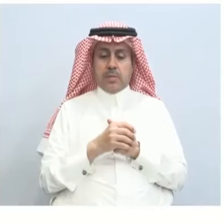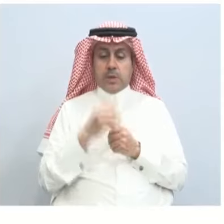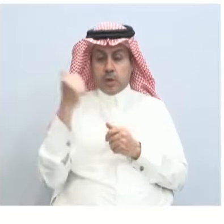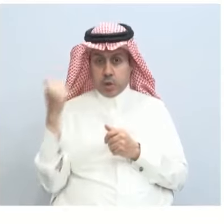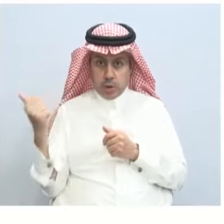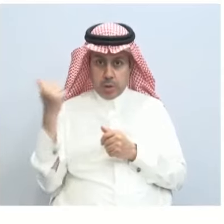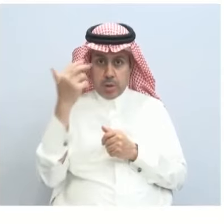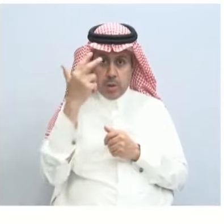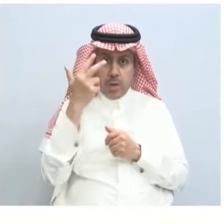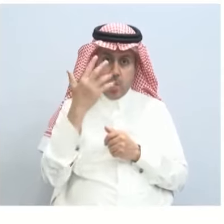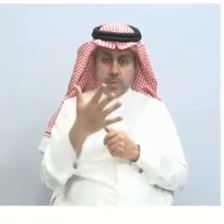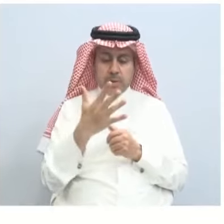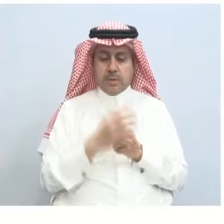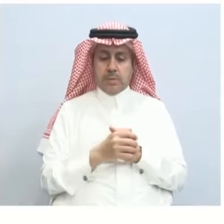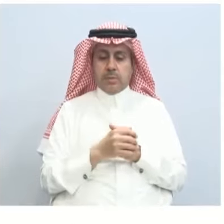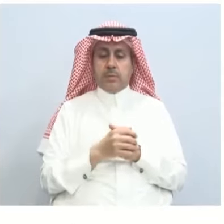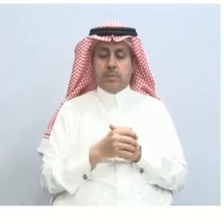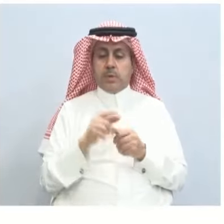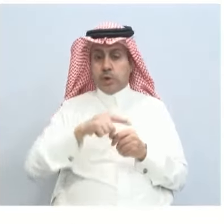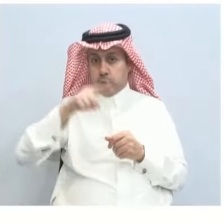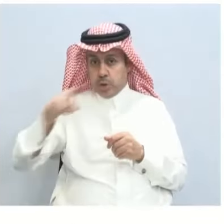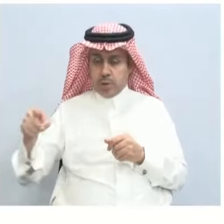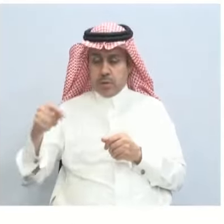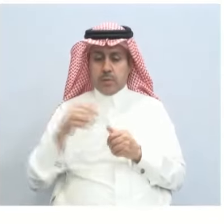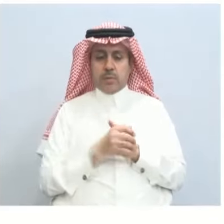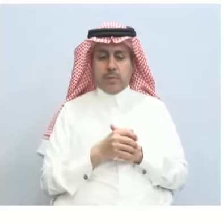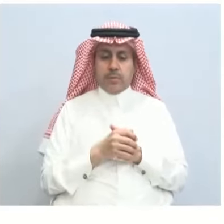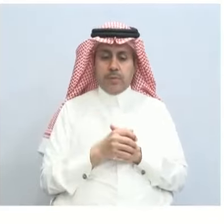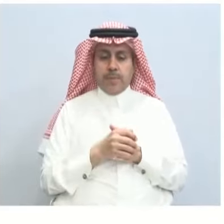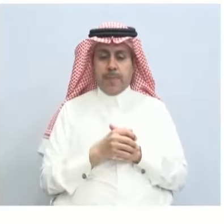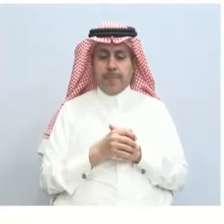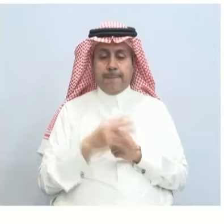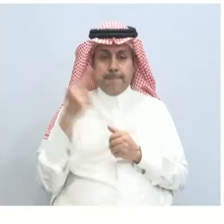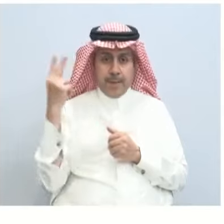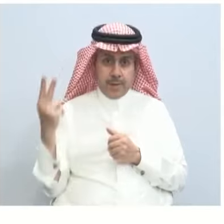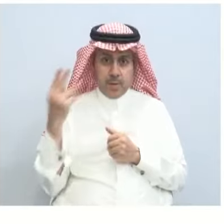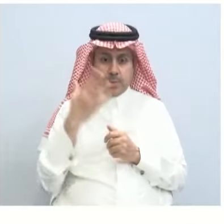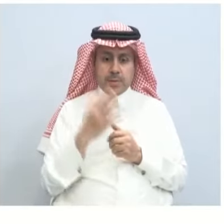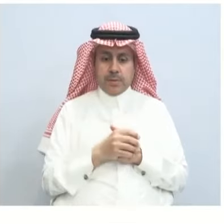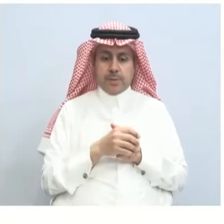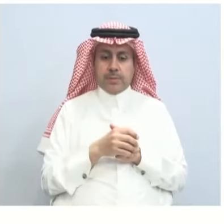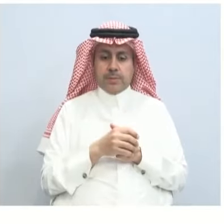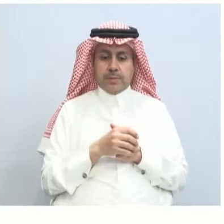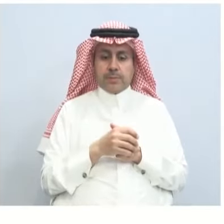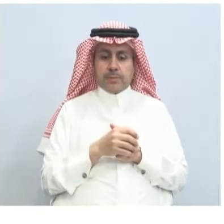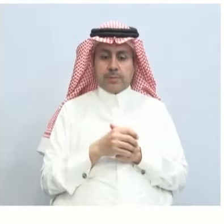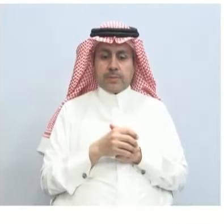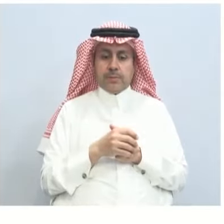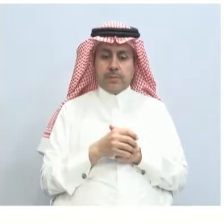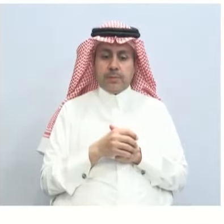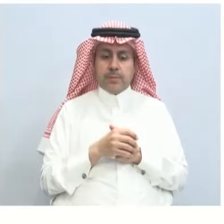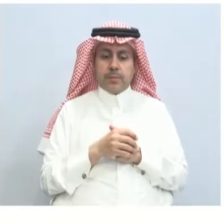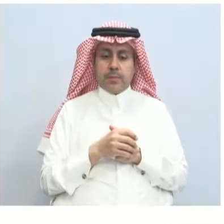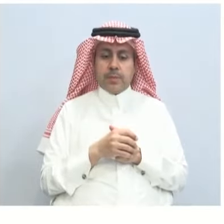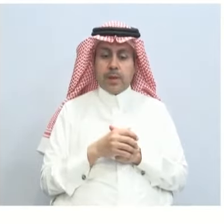56 جذر 16 36 حتكون 52 جذر 52 و